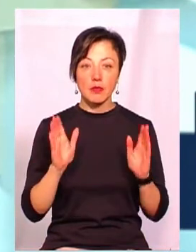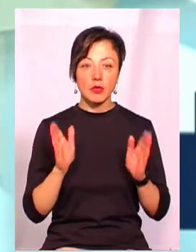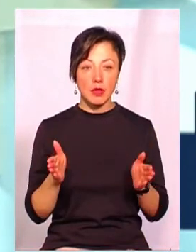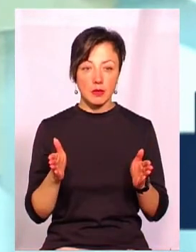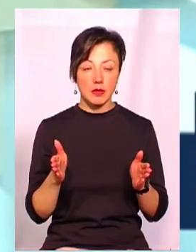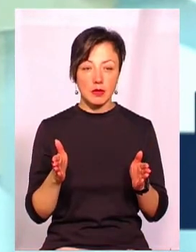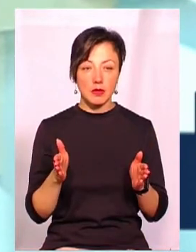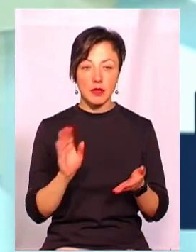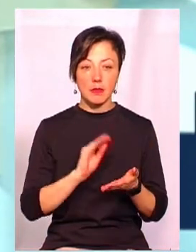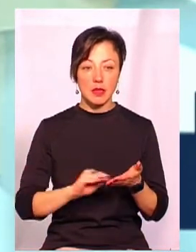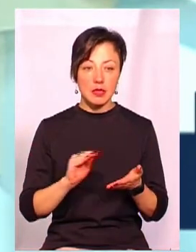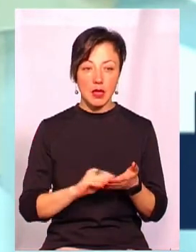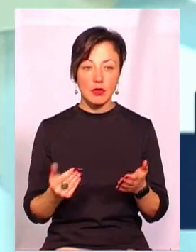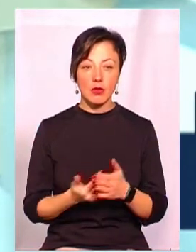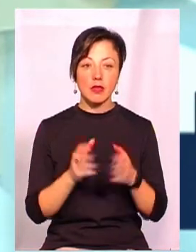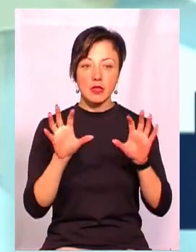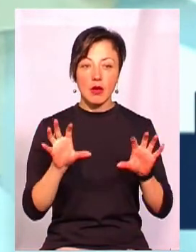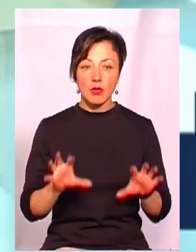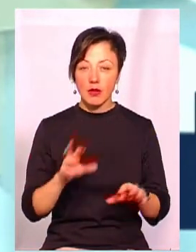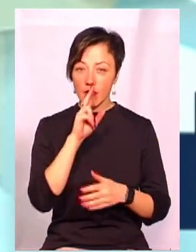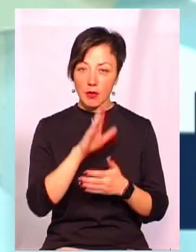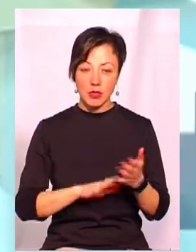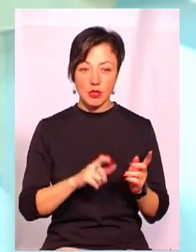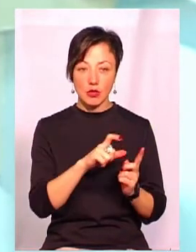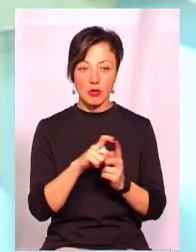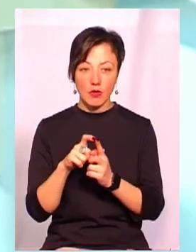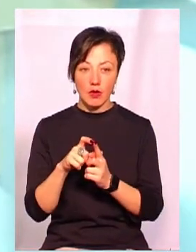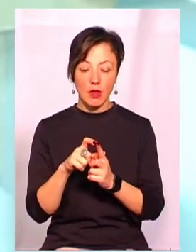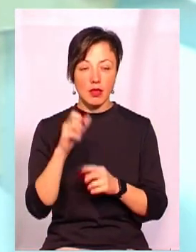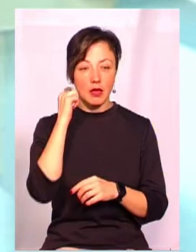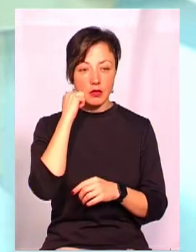будемо писати нові закони, вибачте за слово,